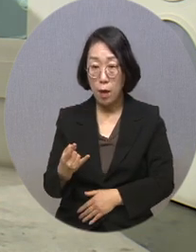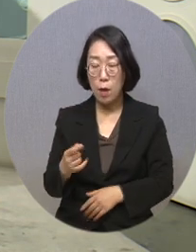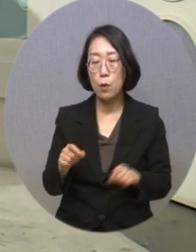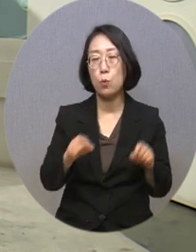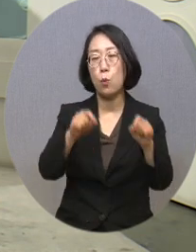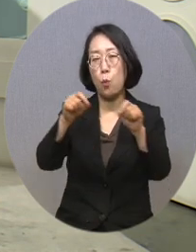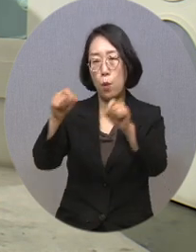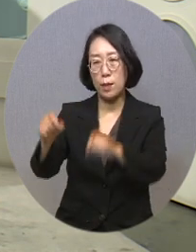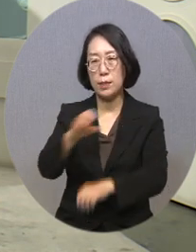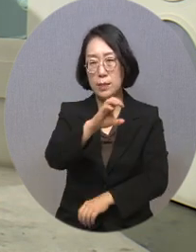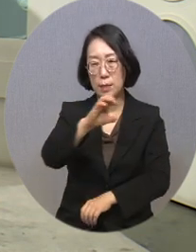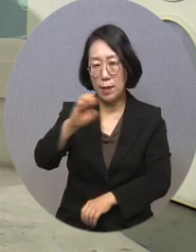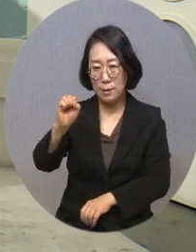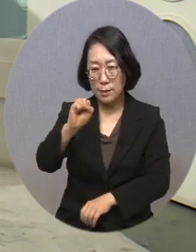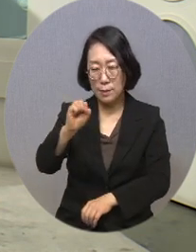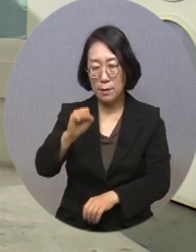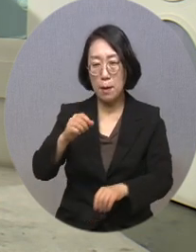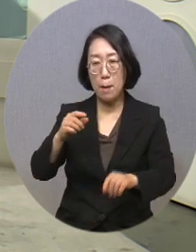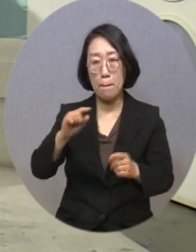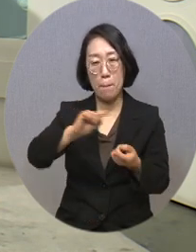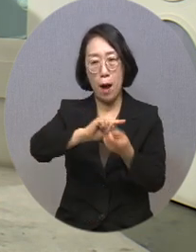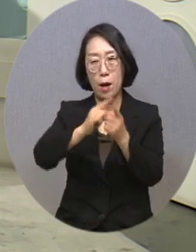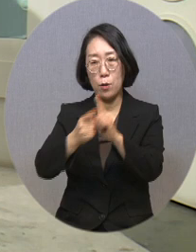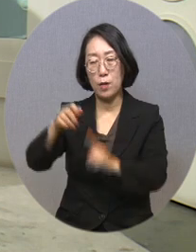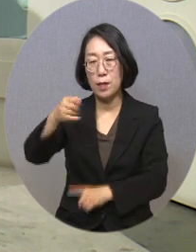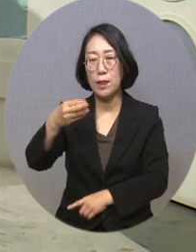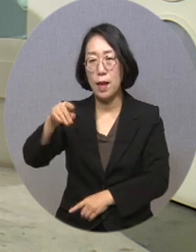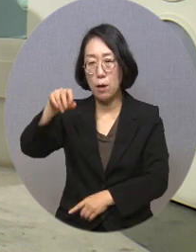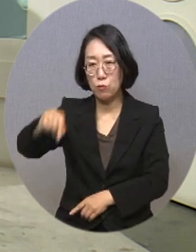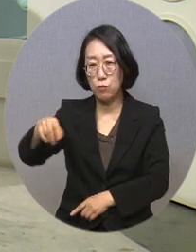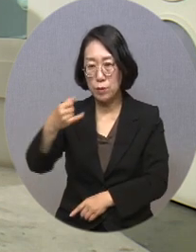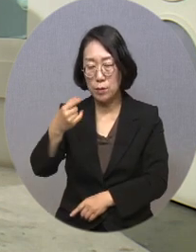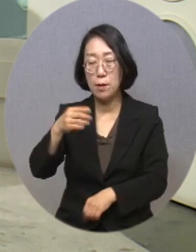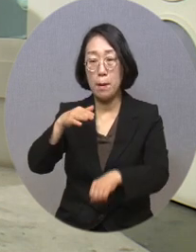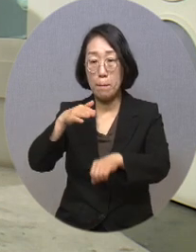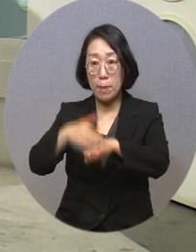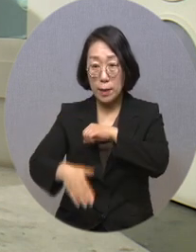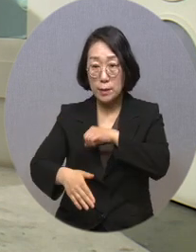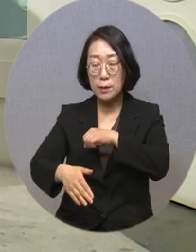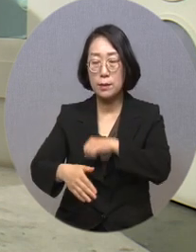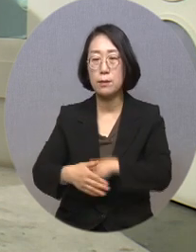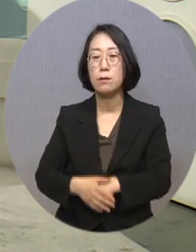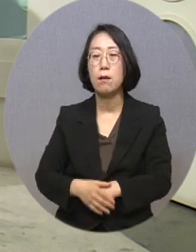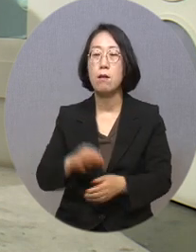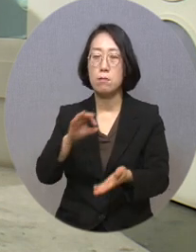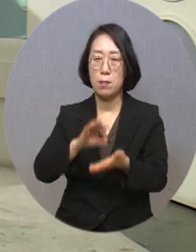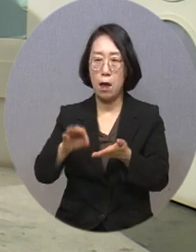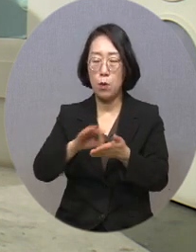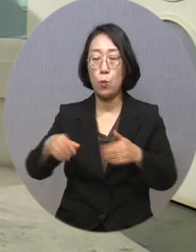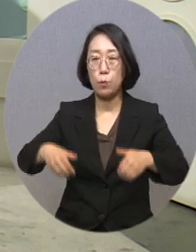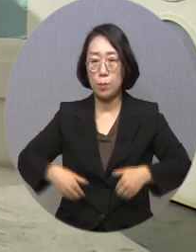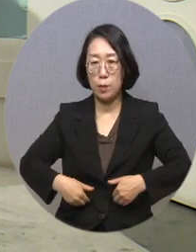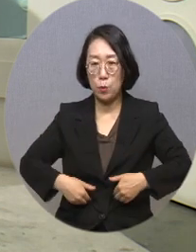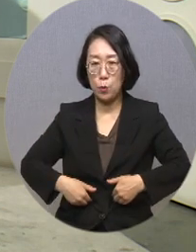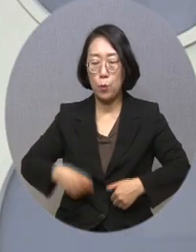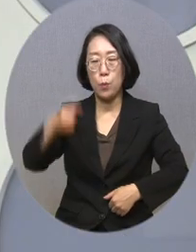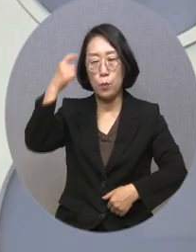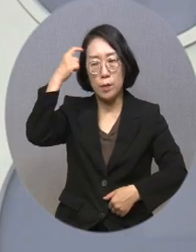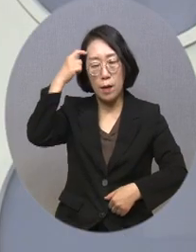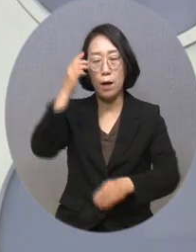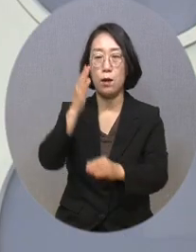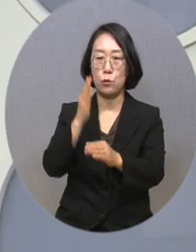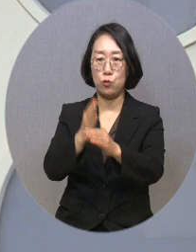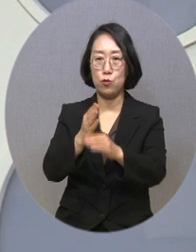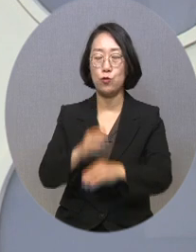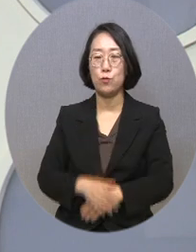CS 버전에서 클라우드 버전으로 이제는 모든 세무 행정을 해야 된다 이렇게 생각을 하고 이렇게 있습니다. 그래서